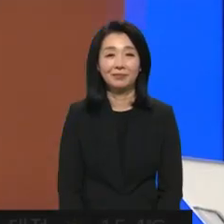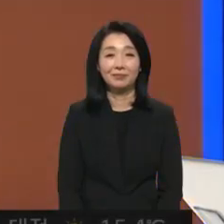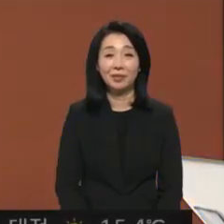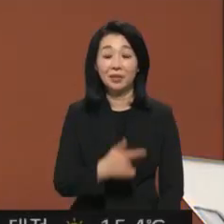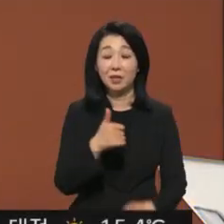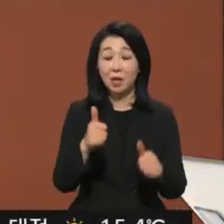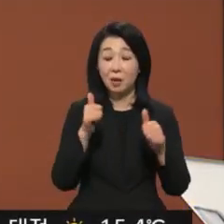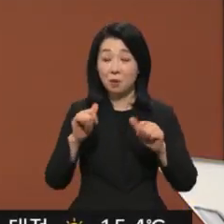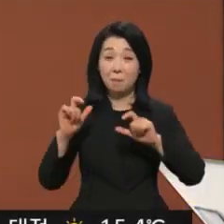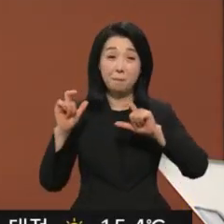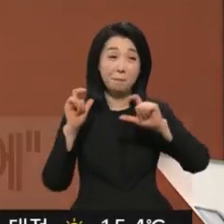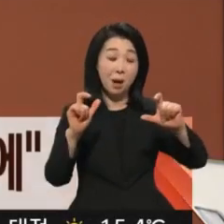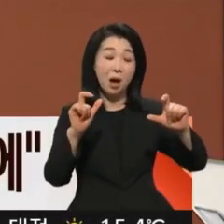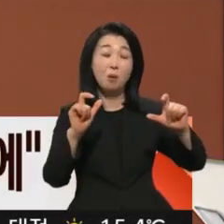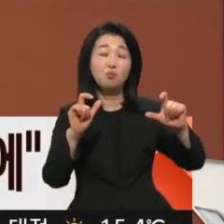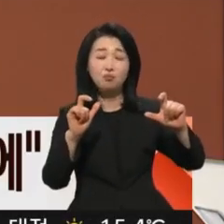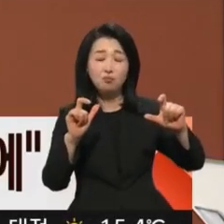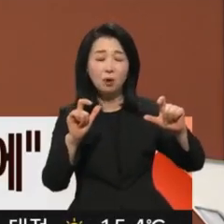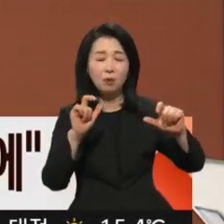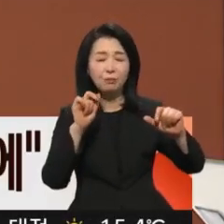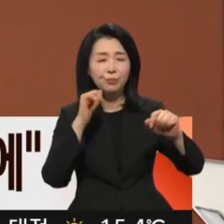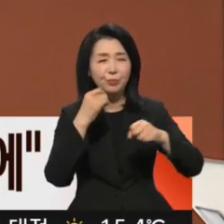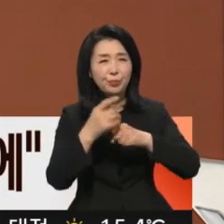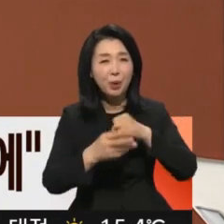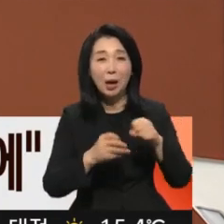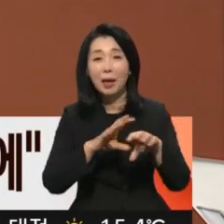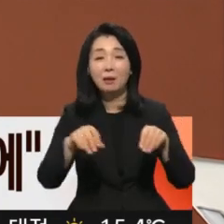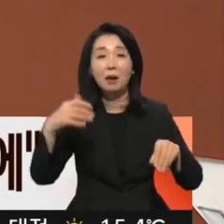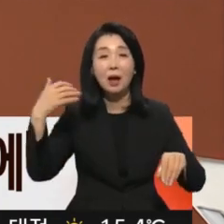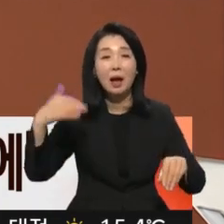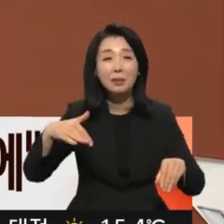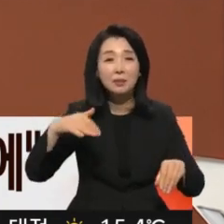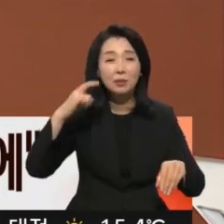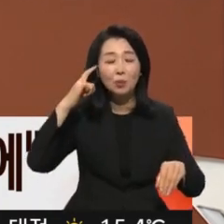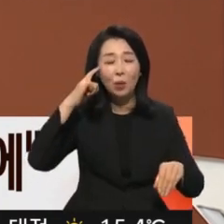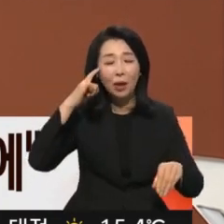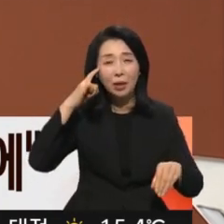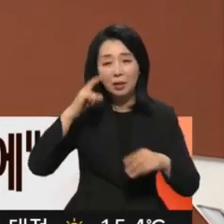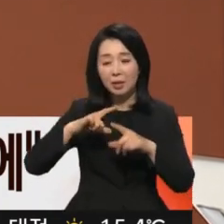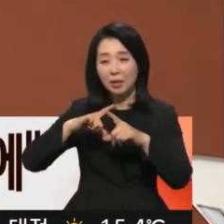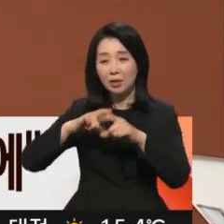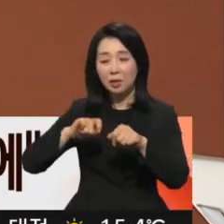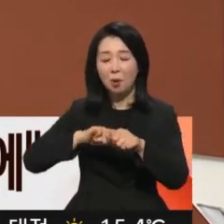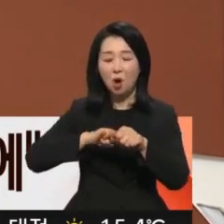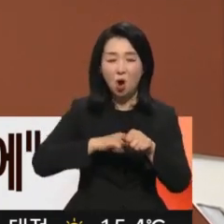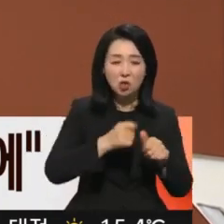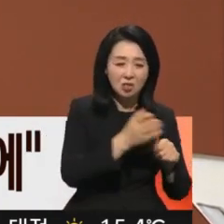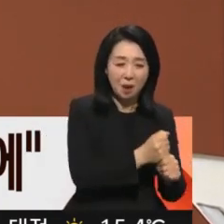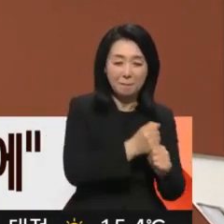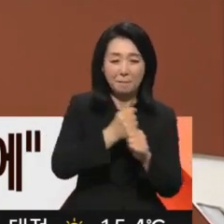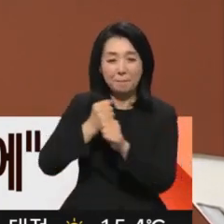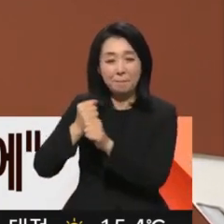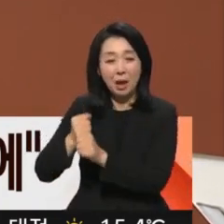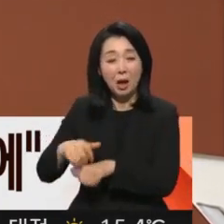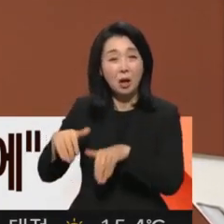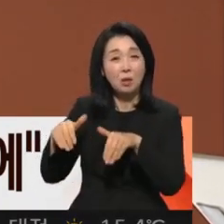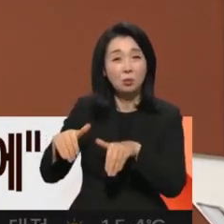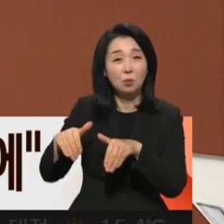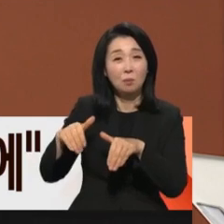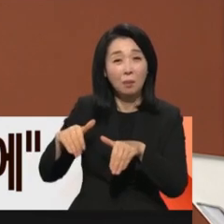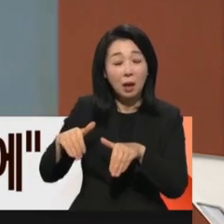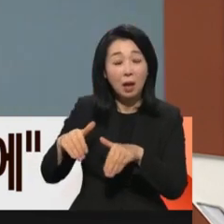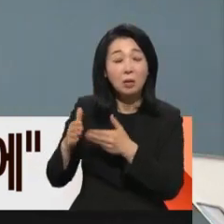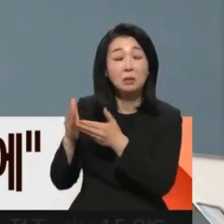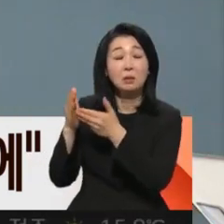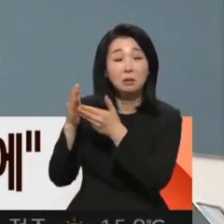대법원 판결 뒤에도 몇 년째 해결이 안 되고 있죠 일본 강제징용 피해자 배상 어떻게 할지 정부가 오늘 일본에 제시할